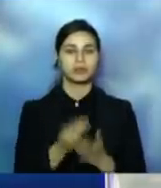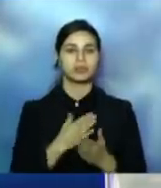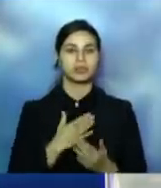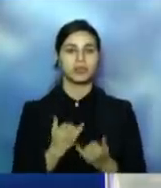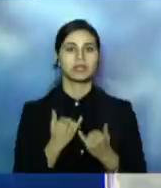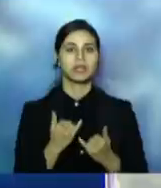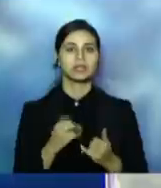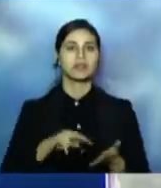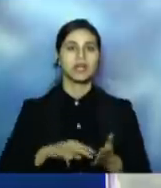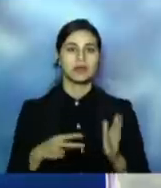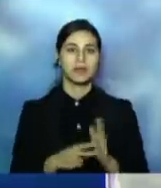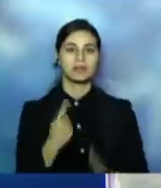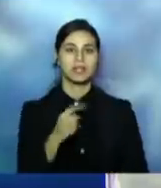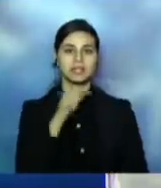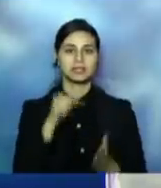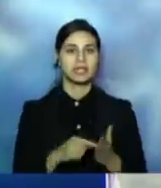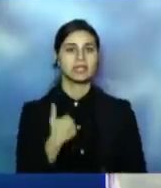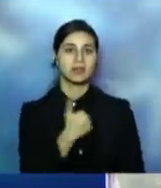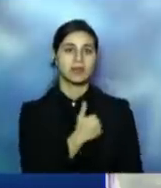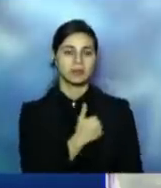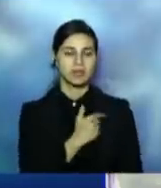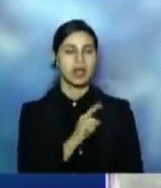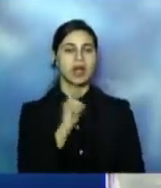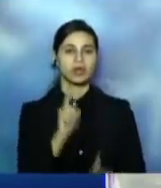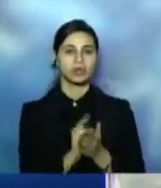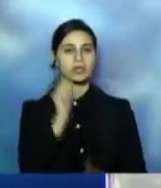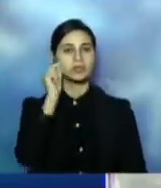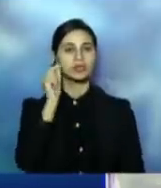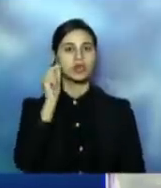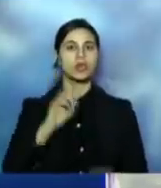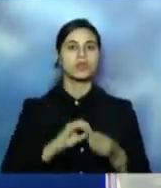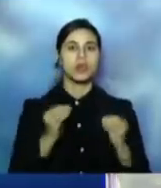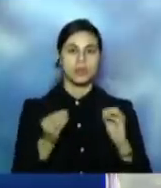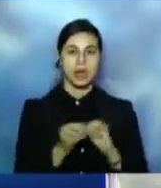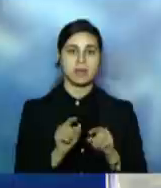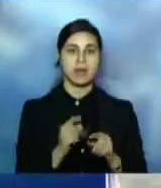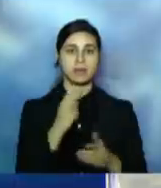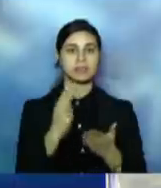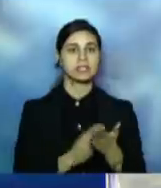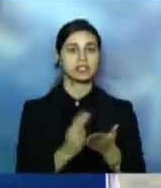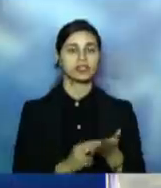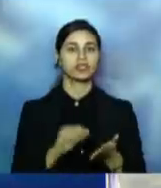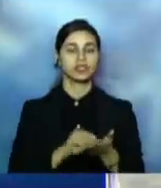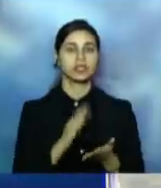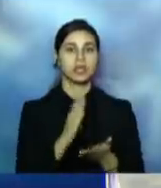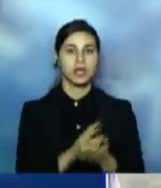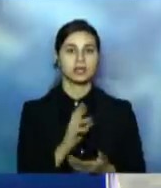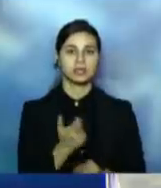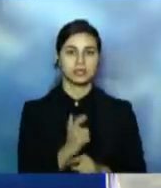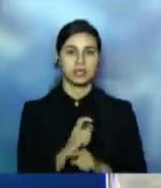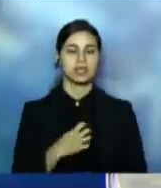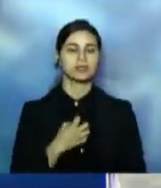დღეს გეგმავდით კიდევ ერთ საკითხზე საუბარს, რომელსაც დაუბრუნდებით, ფსიქოლოგიური პრობლემები, რომელიც აი ამ წიგნში არის და ზოგადად